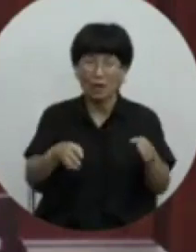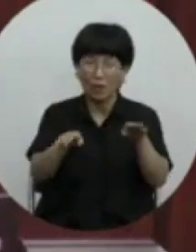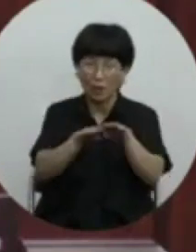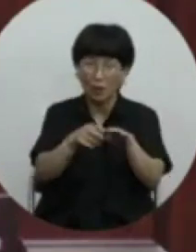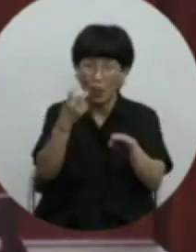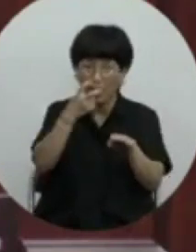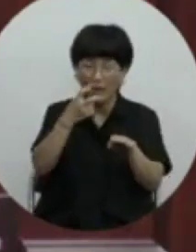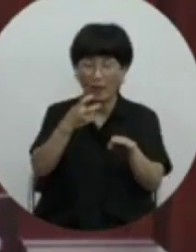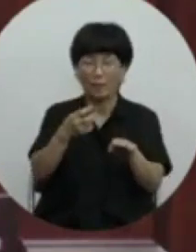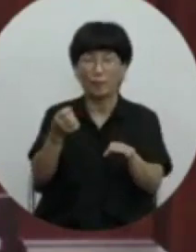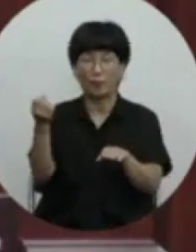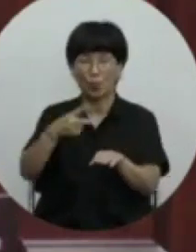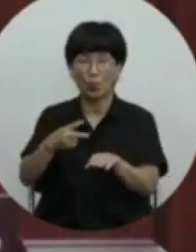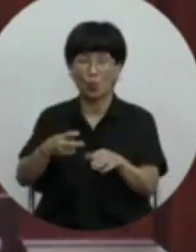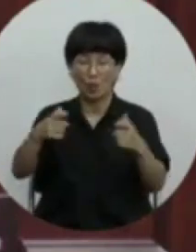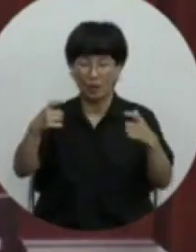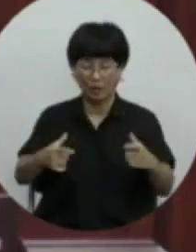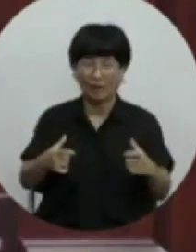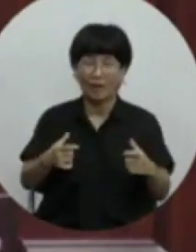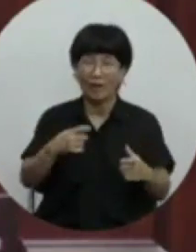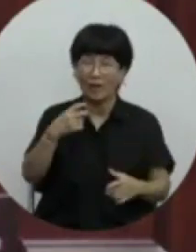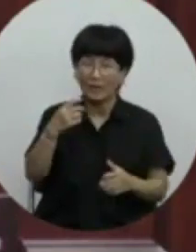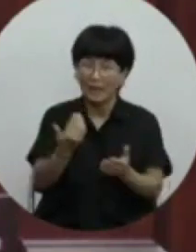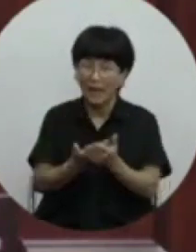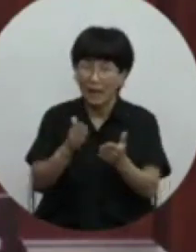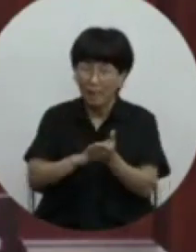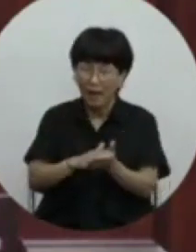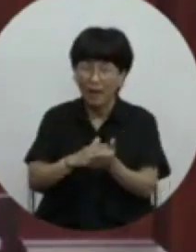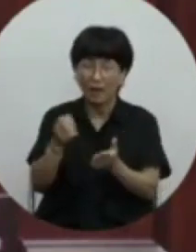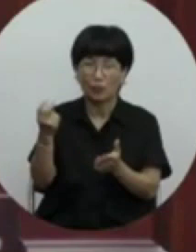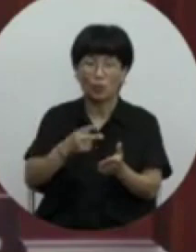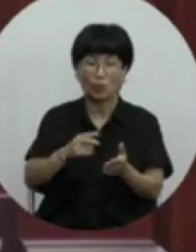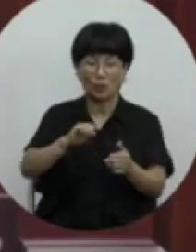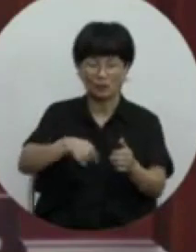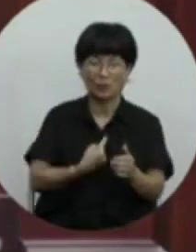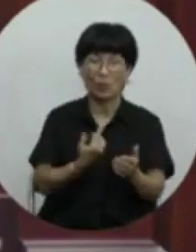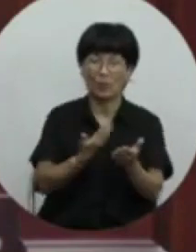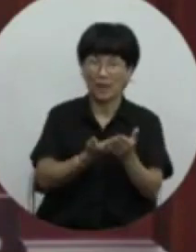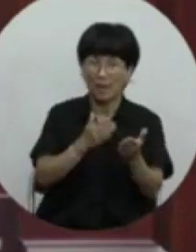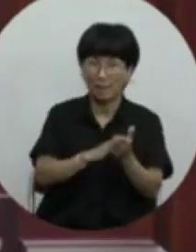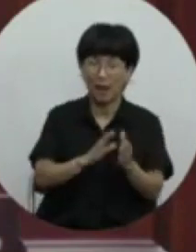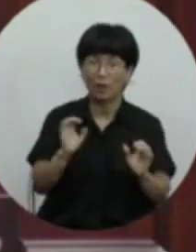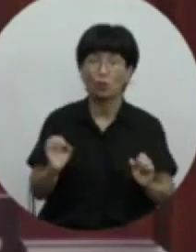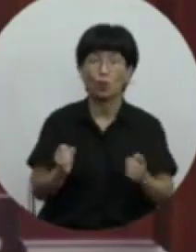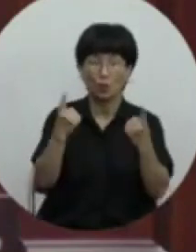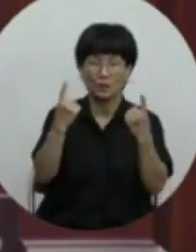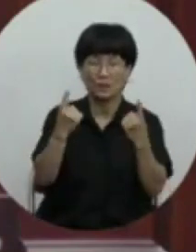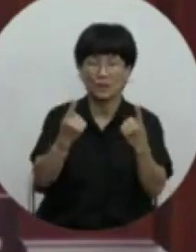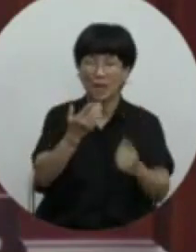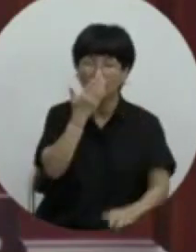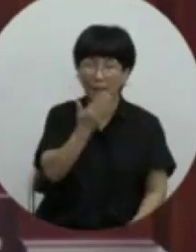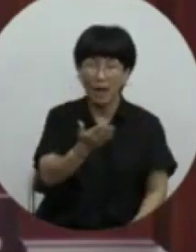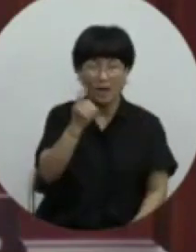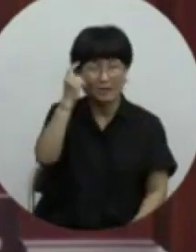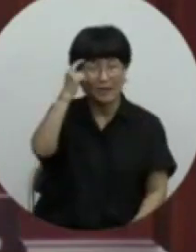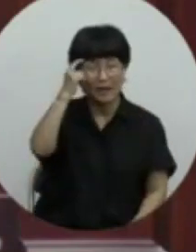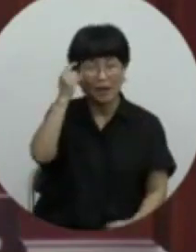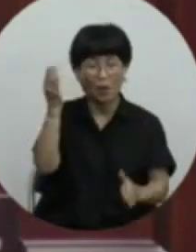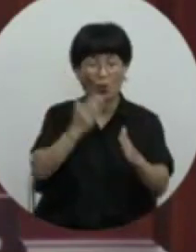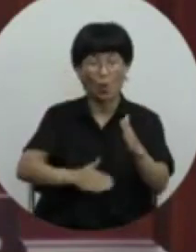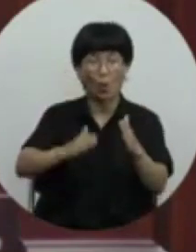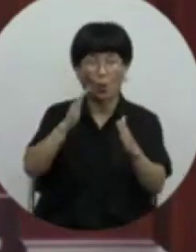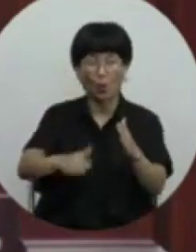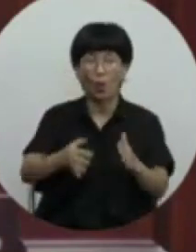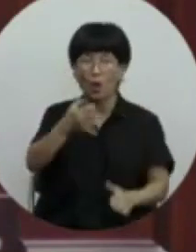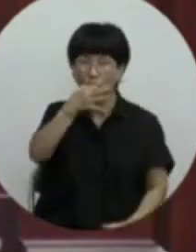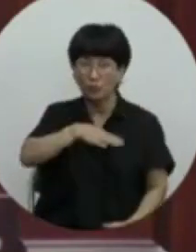함께 여주역세권 개발, 산업단지 조성 등 자체 개발 사업을 동시에 수행할 수 있어 공공성과